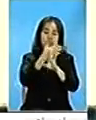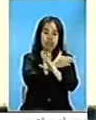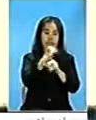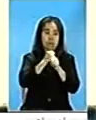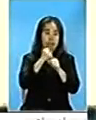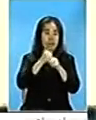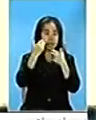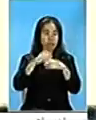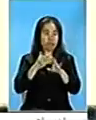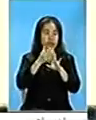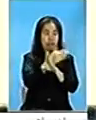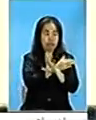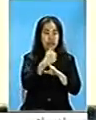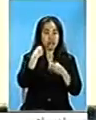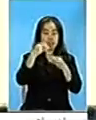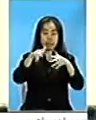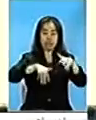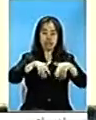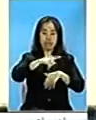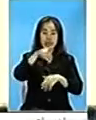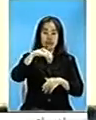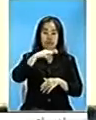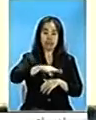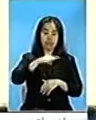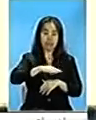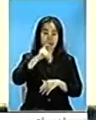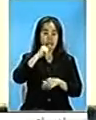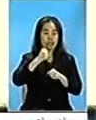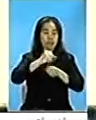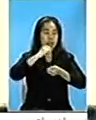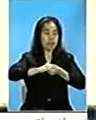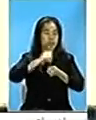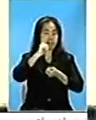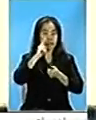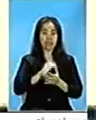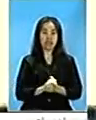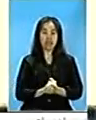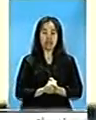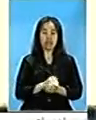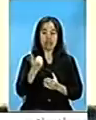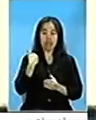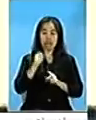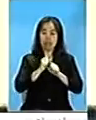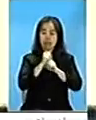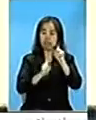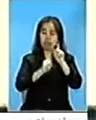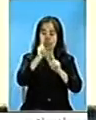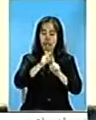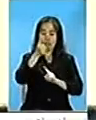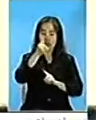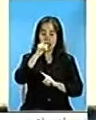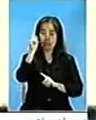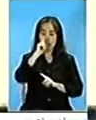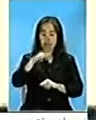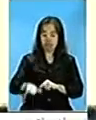ปนั้นให้ประชาชนมีความเป็นเจ้าของและมีส่วนร่วมมากยิ่งขึ้นอย่างไรท่านชี้วัดได้หรือไม่ตั้งแต่เด็กประ